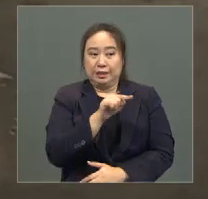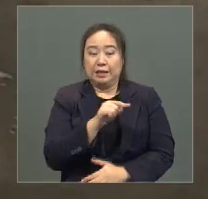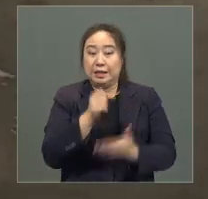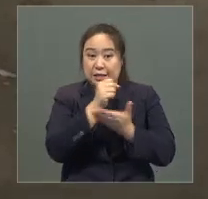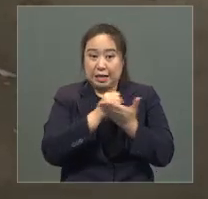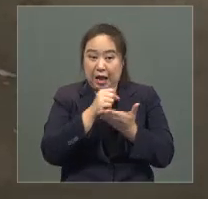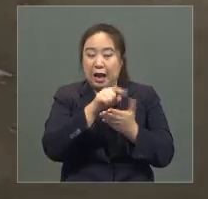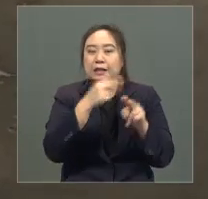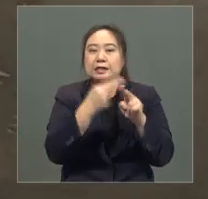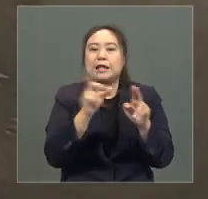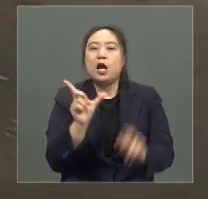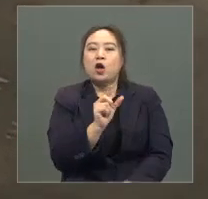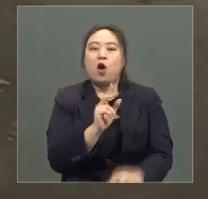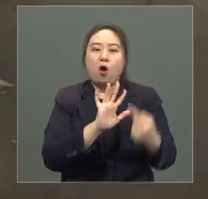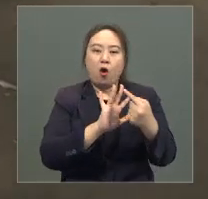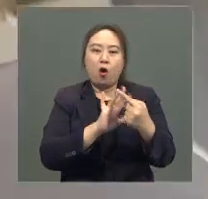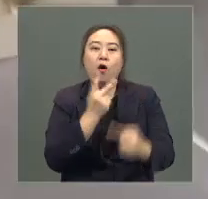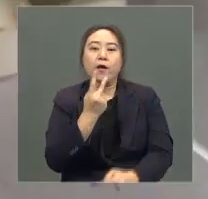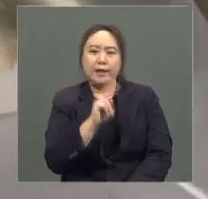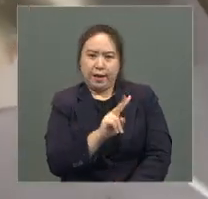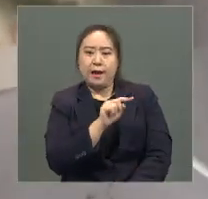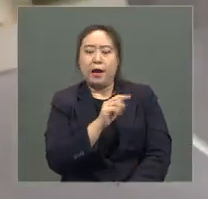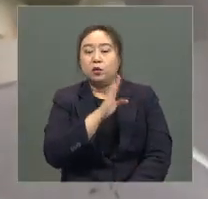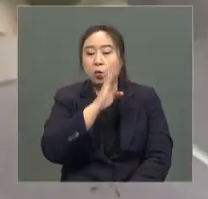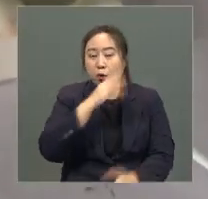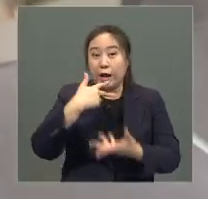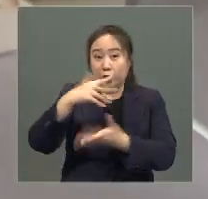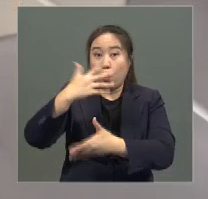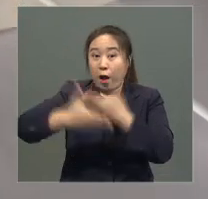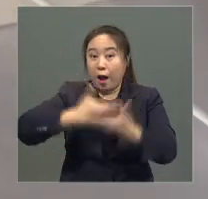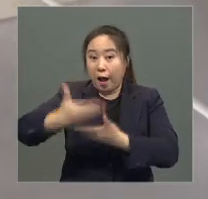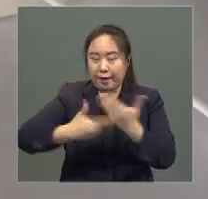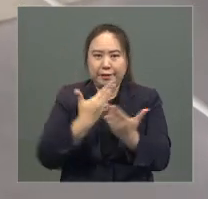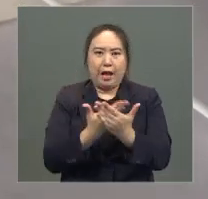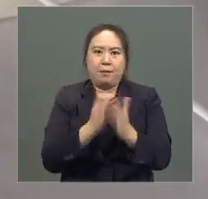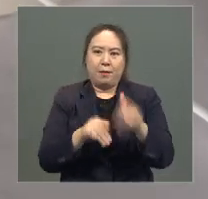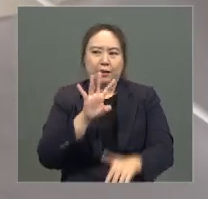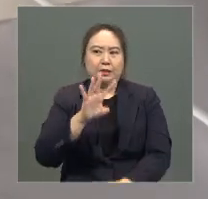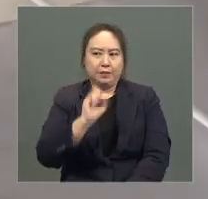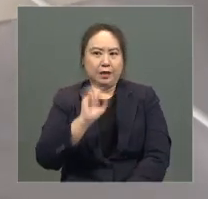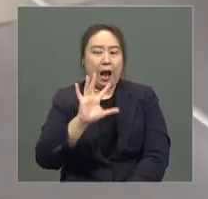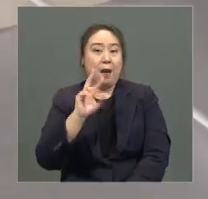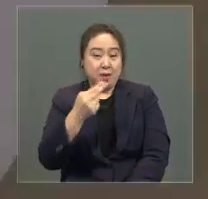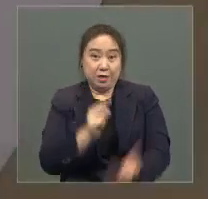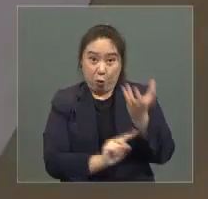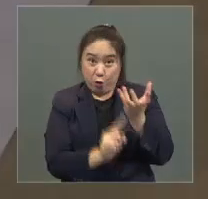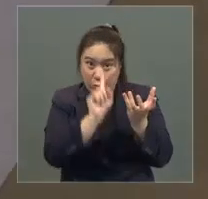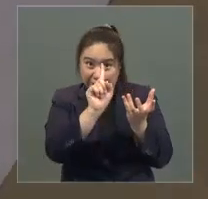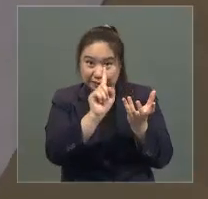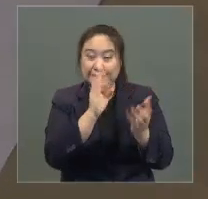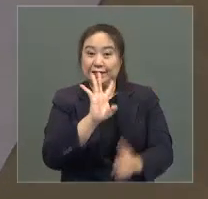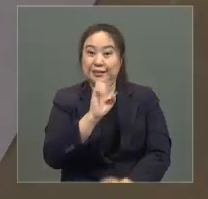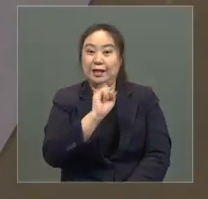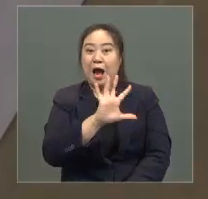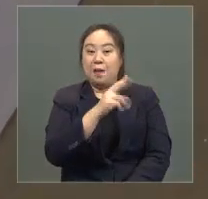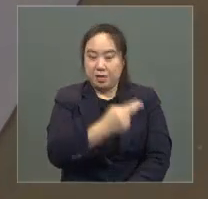มินหรือว่ายาเคจำนวนนี้เนี่ยหากนำไปขายส่งก็จะมีราคาสูงถึงสี่แสนห้าหมื่นบาทต่อกิโลกรัมส่วน